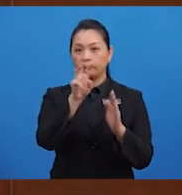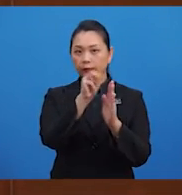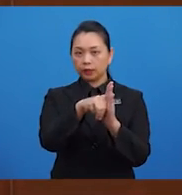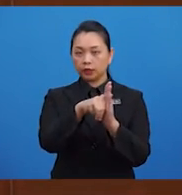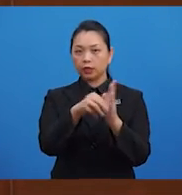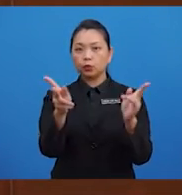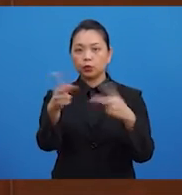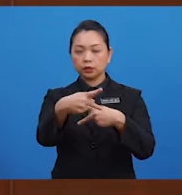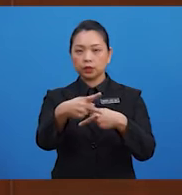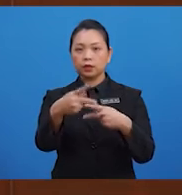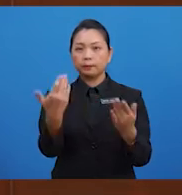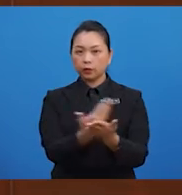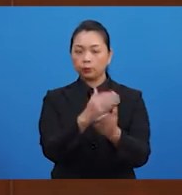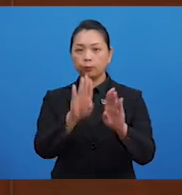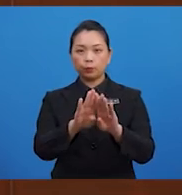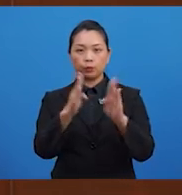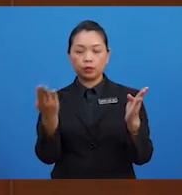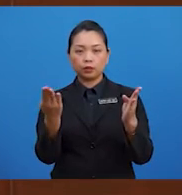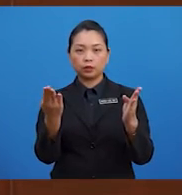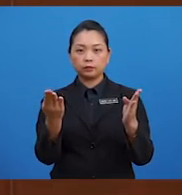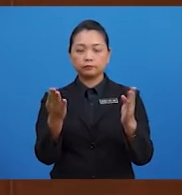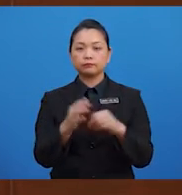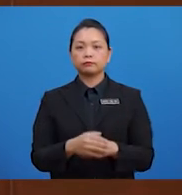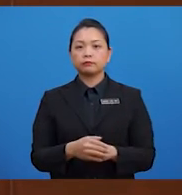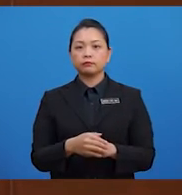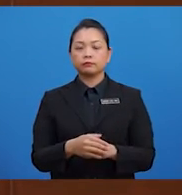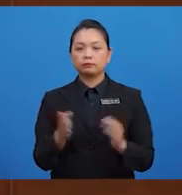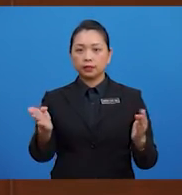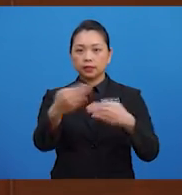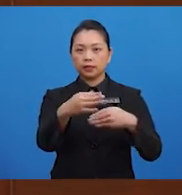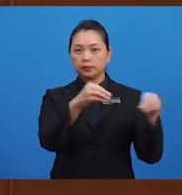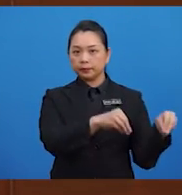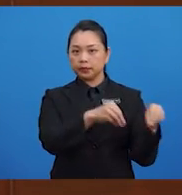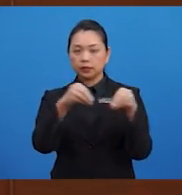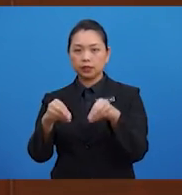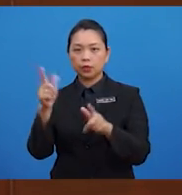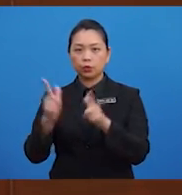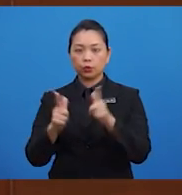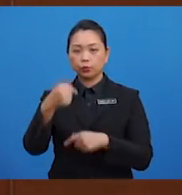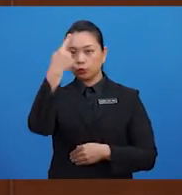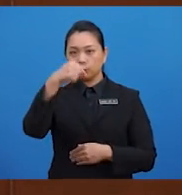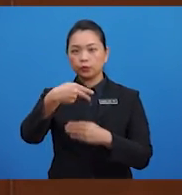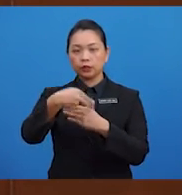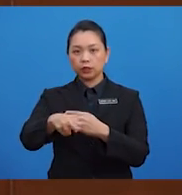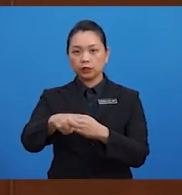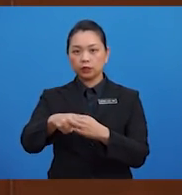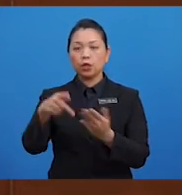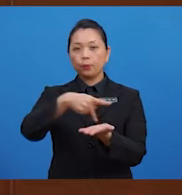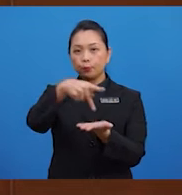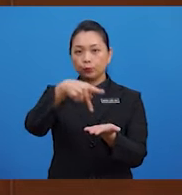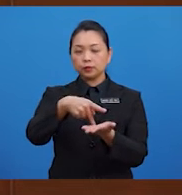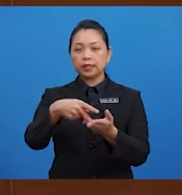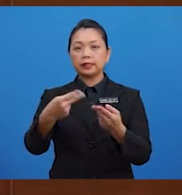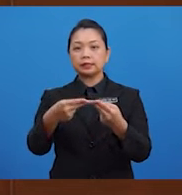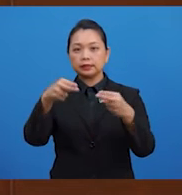fumigasi dibuka dan bekas telur tetasan dipindahkan ke dalam lori untuk dihantar ke pusat